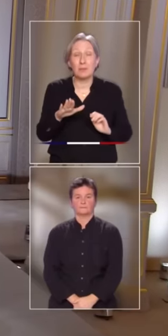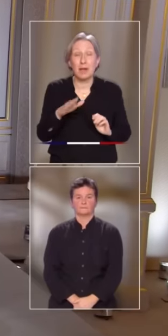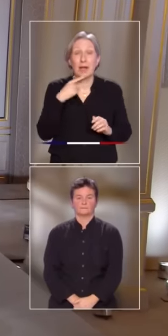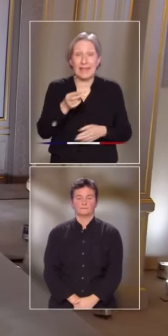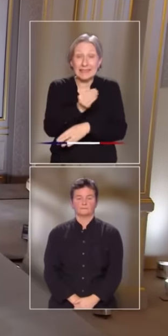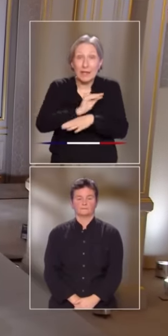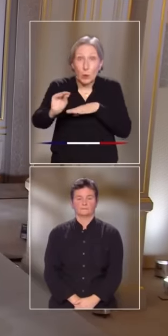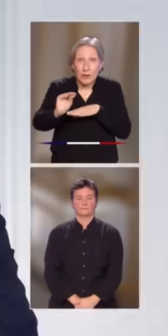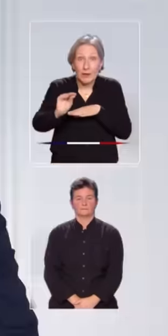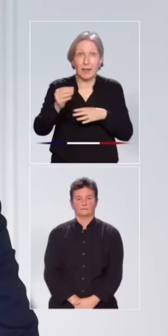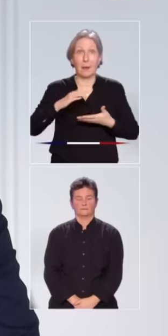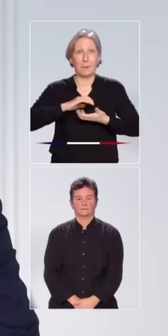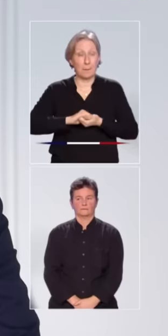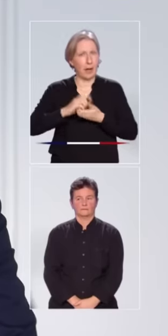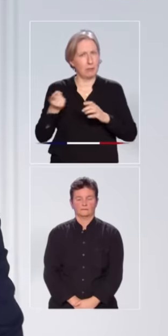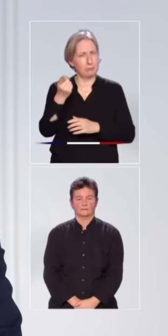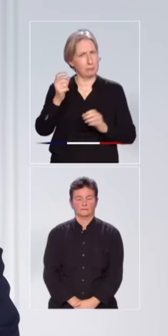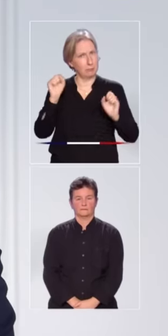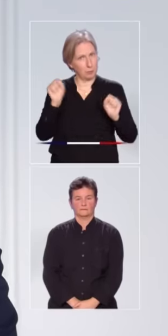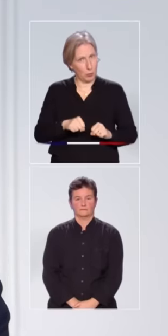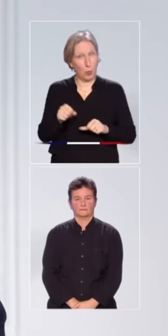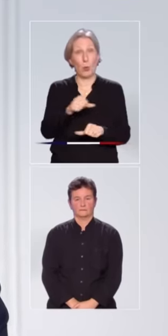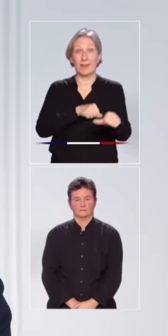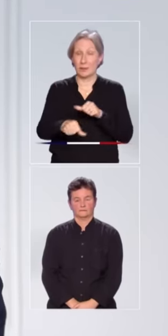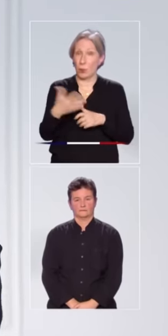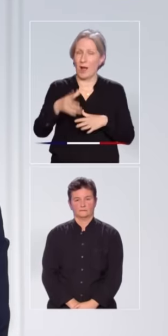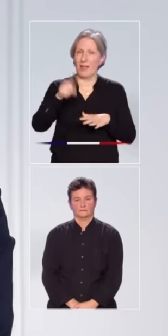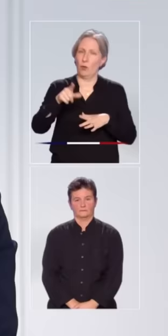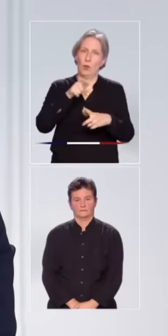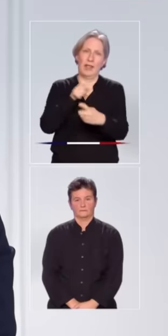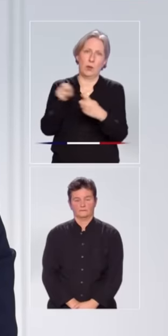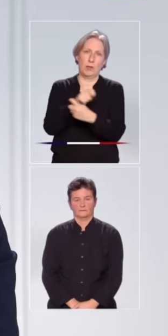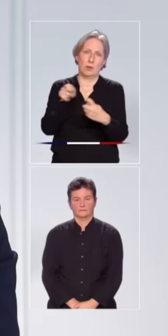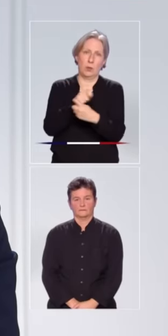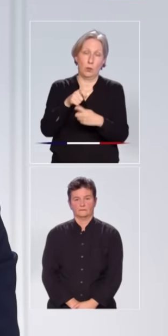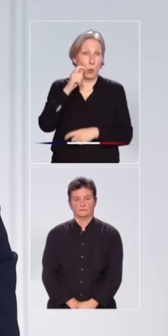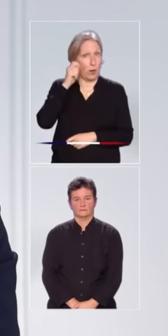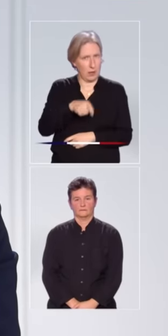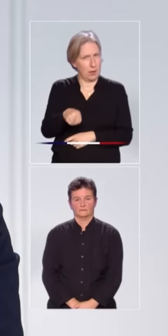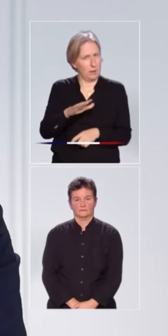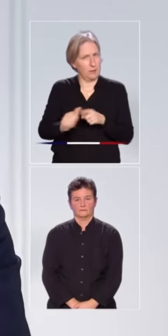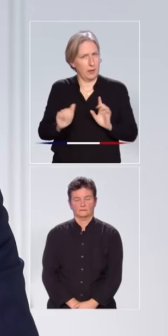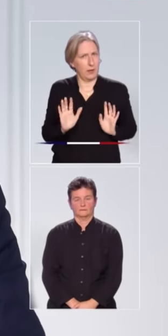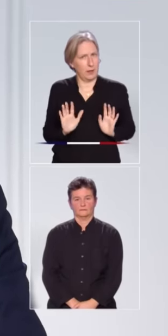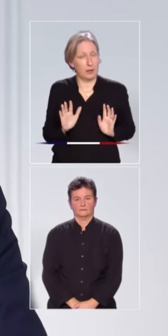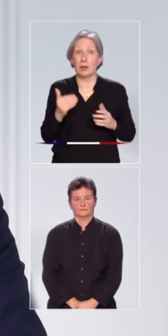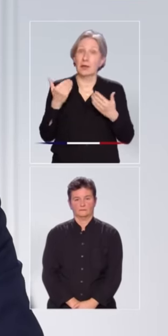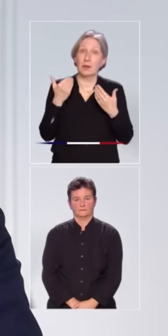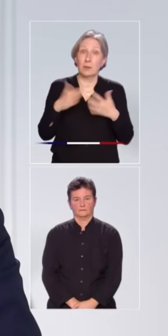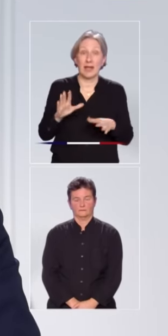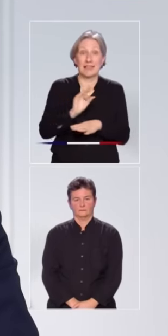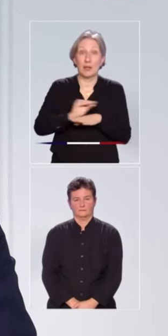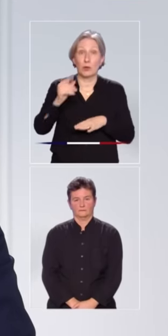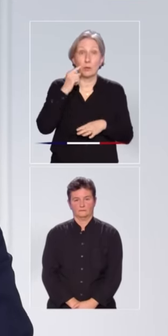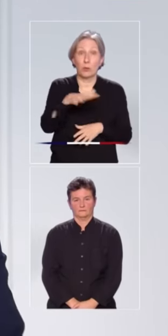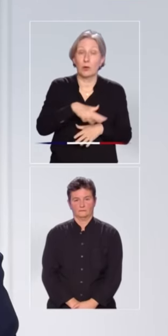de sécurité et de paix durable si elle n'est pas le fruit d'une négociation qui sera menée par les Ukrainiens. Mais il n'y aura pas de sécurité pour